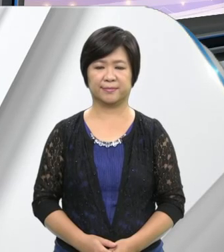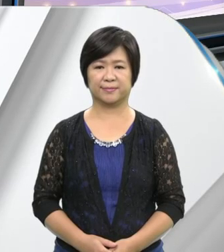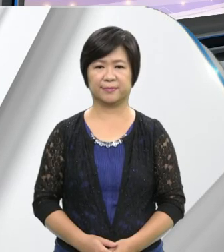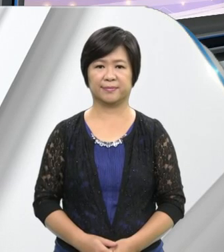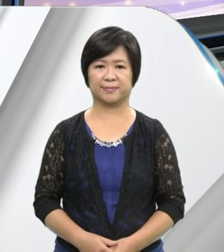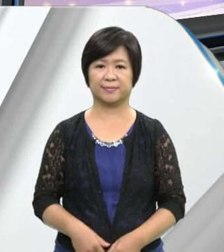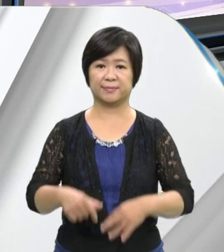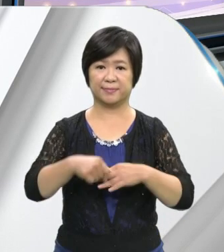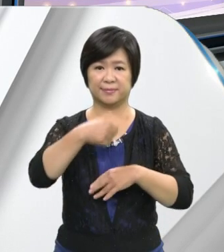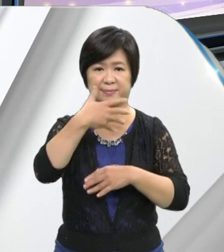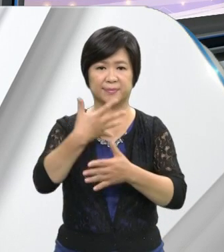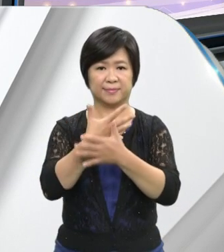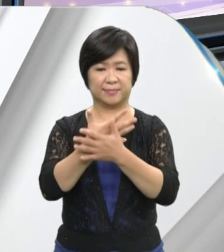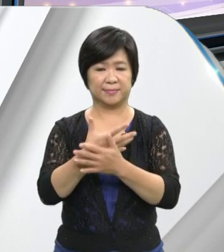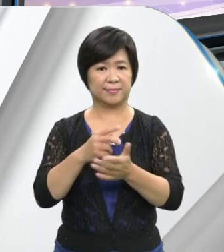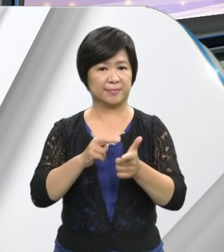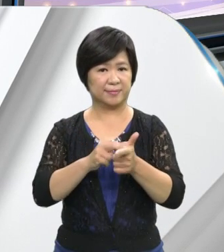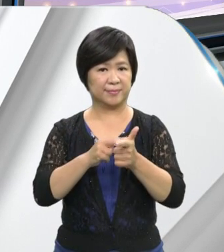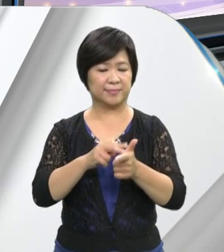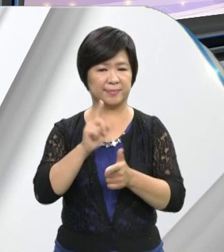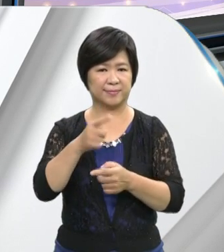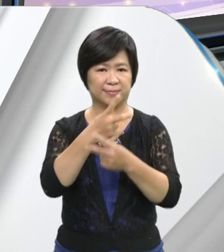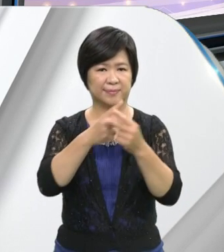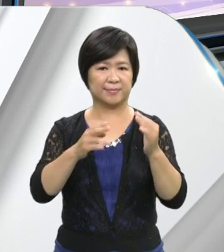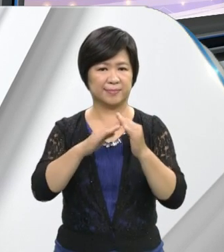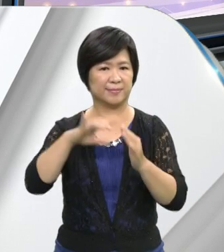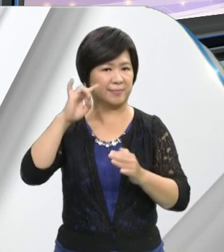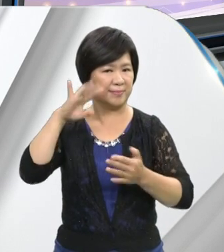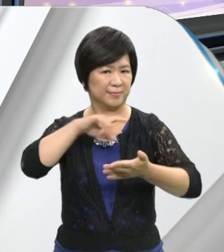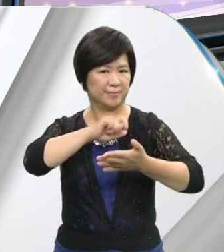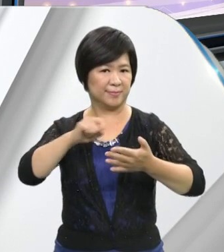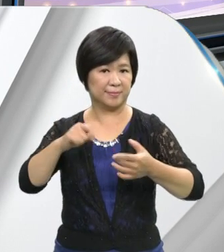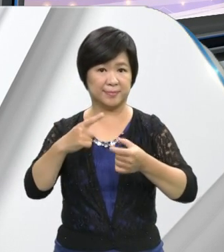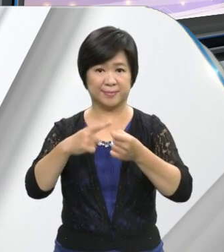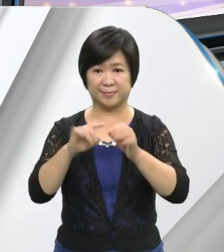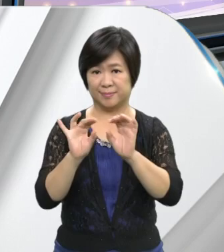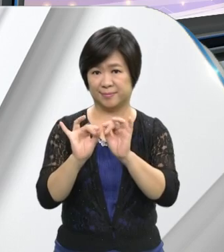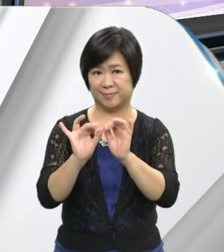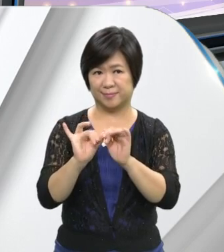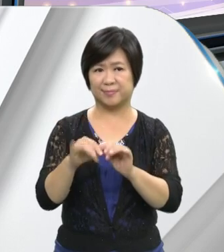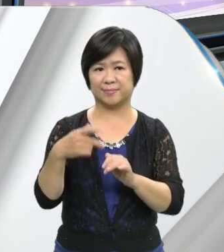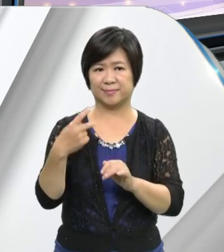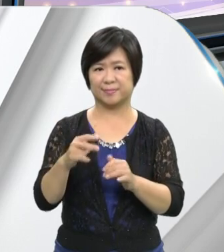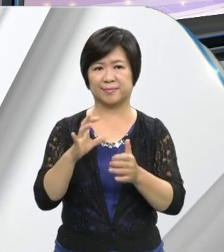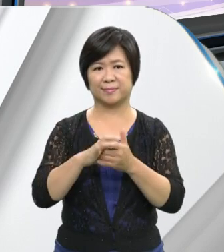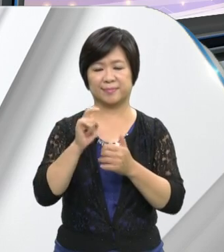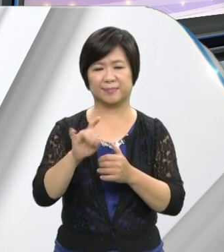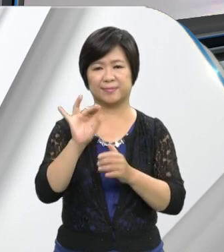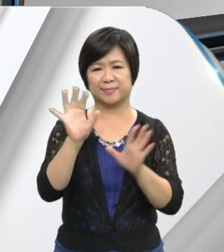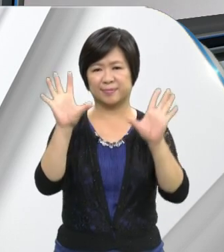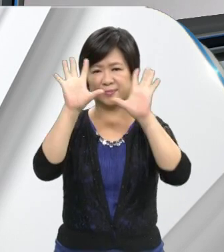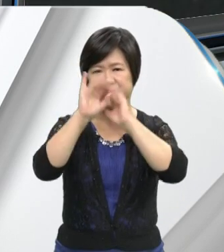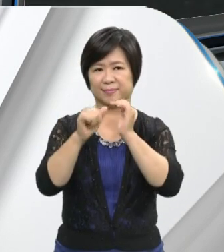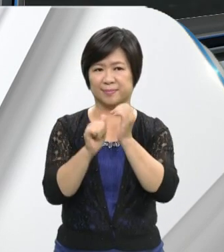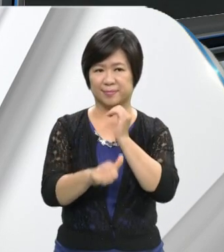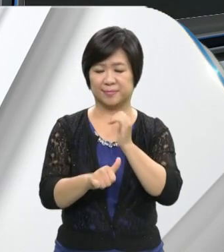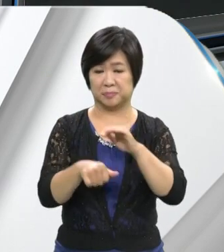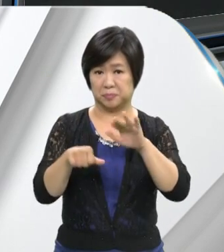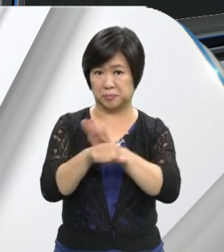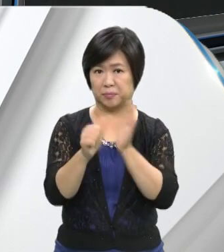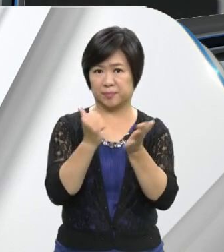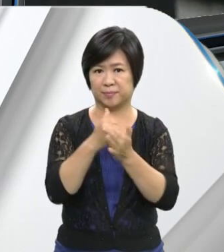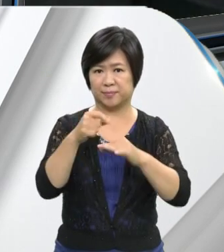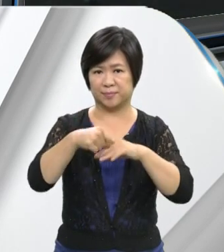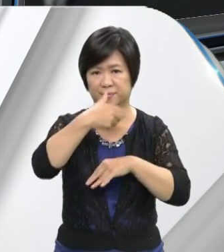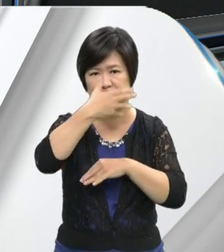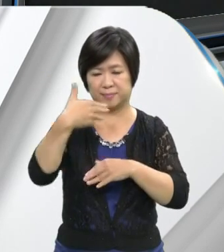今不会进库将全体包套，我的小改还个创作歌手米萨，今国际排中百家姓，因为今年进库将最佳